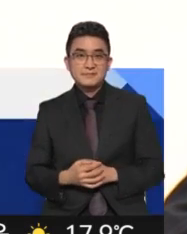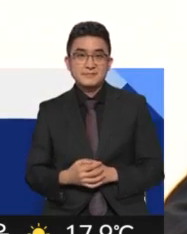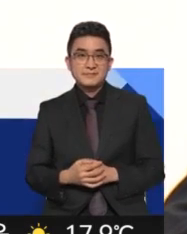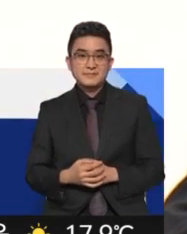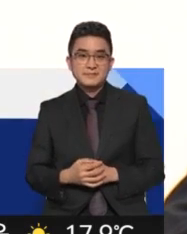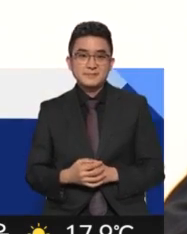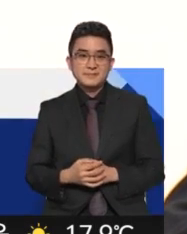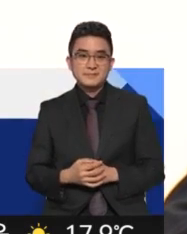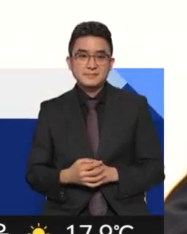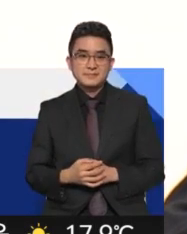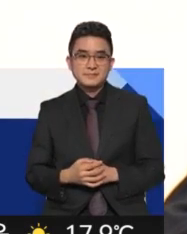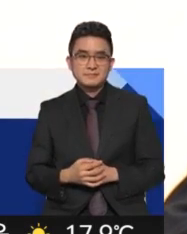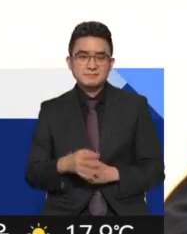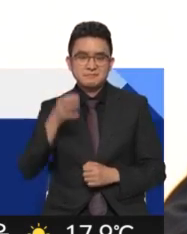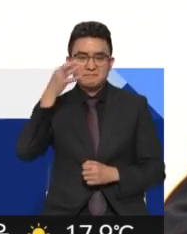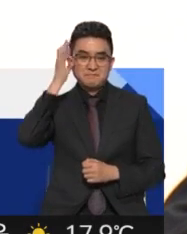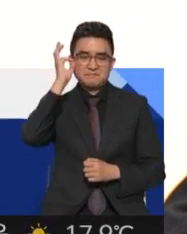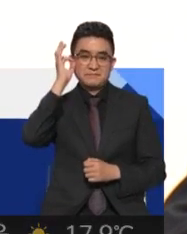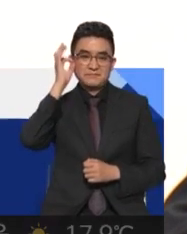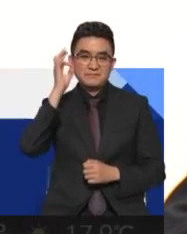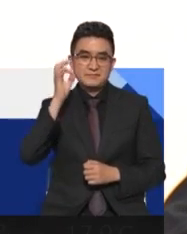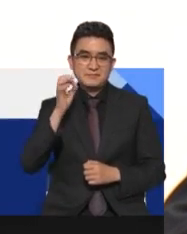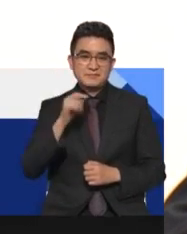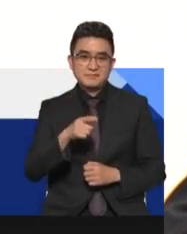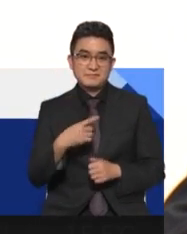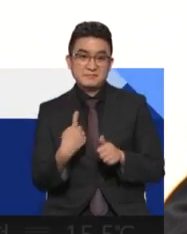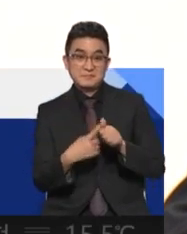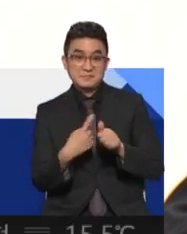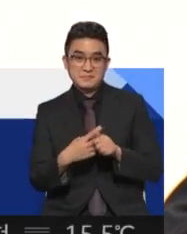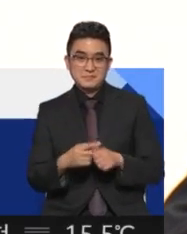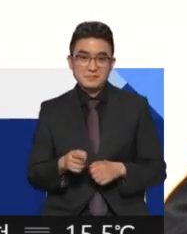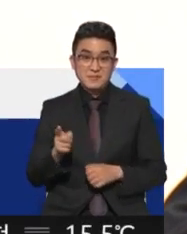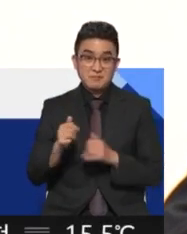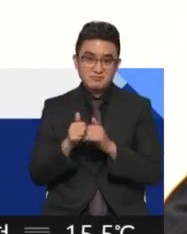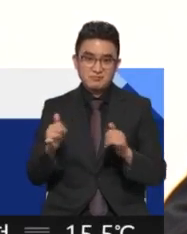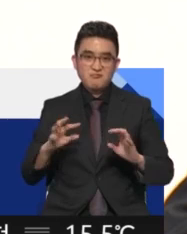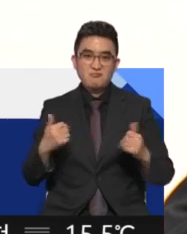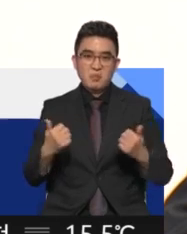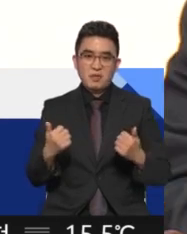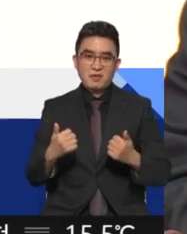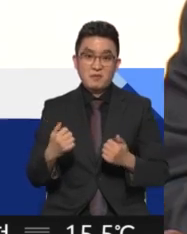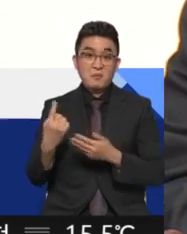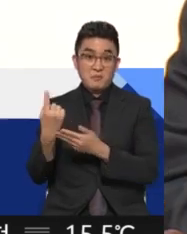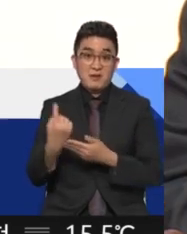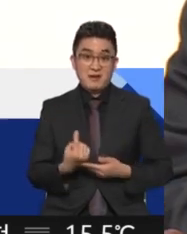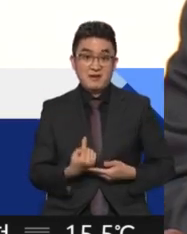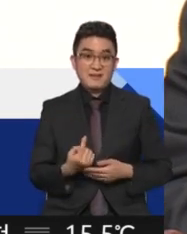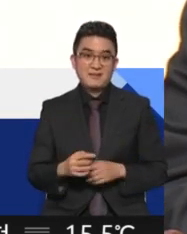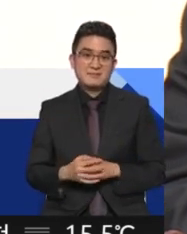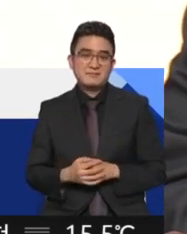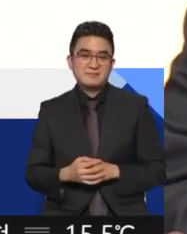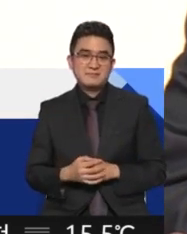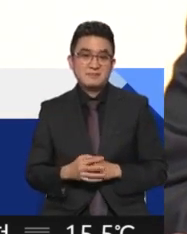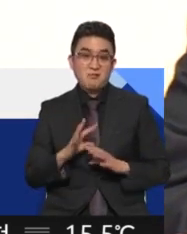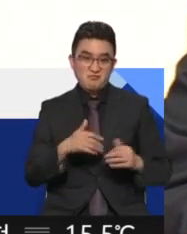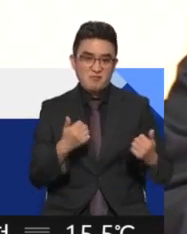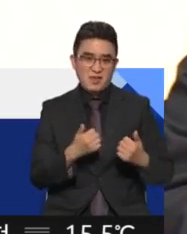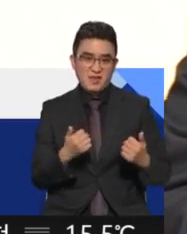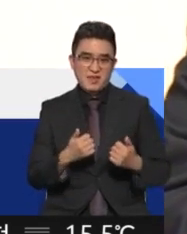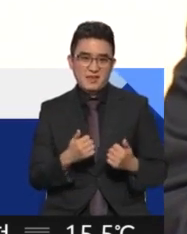상기하자이 xx들 이분께서 국회 오시겠답니다 국회이